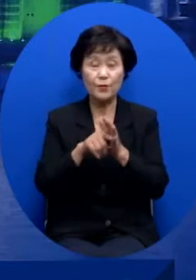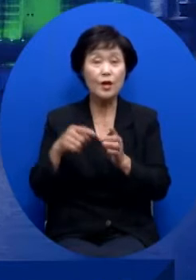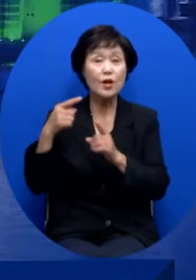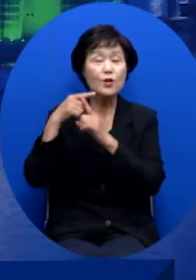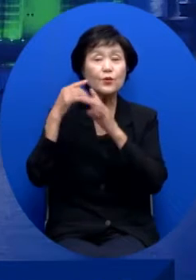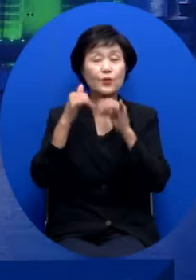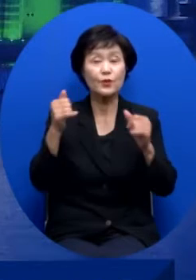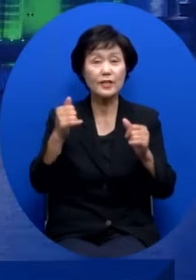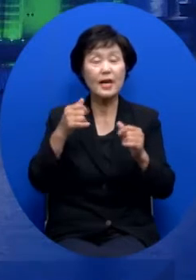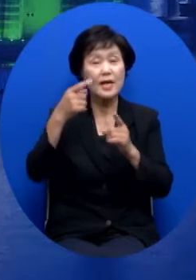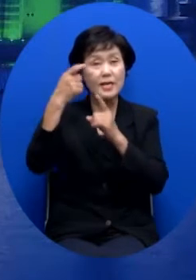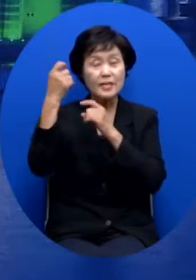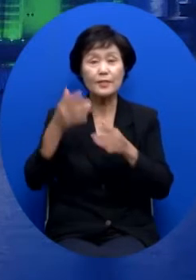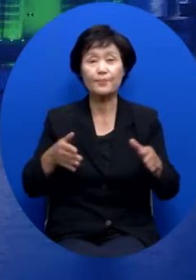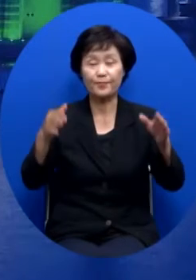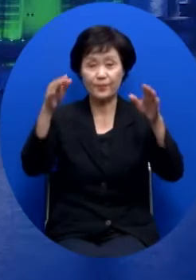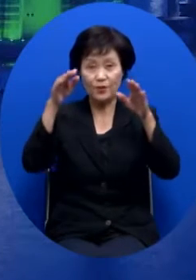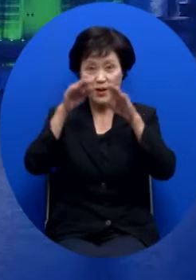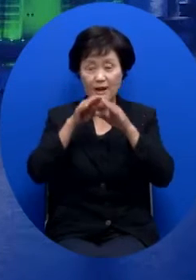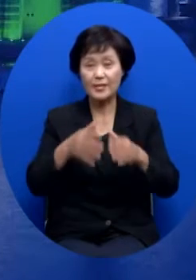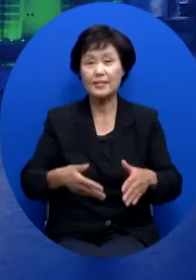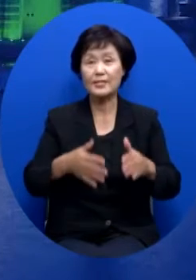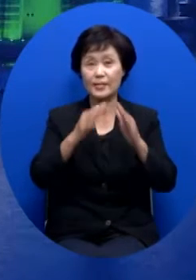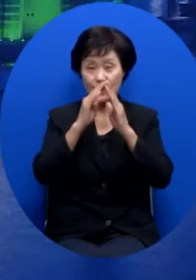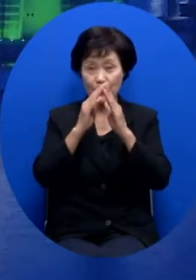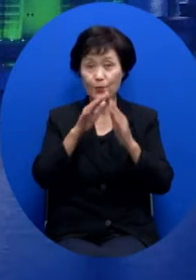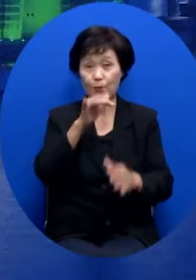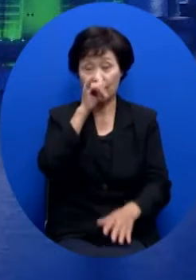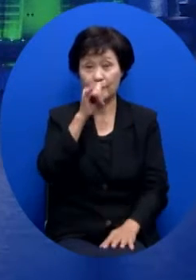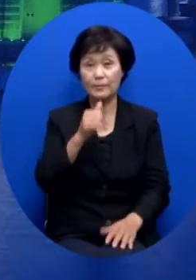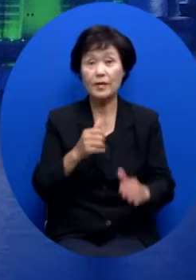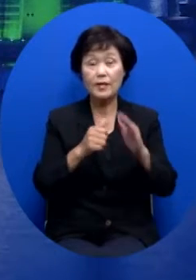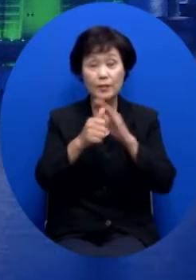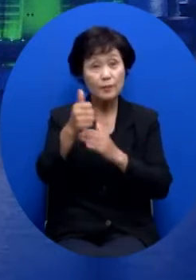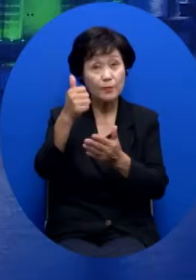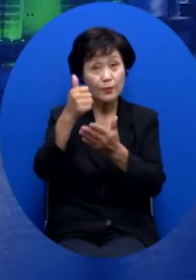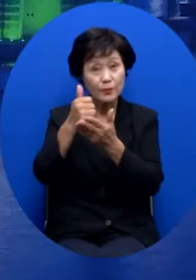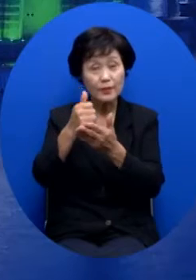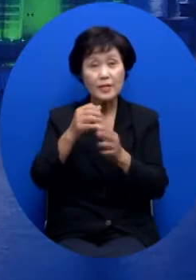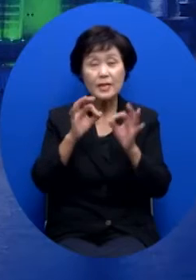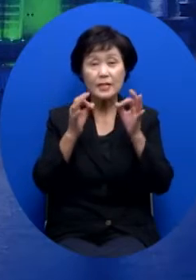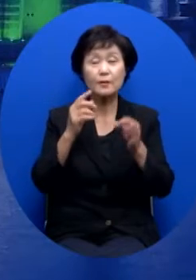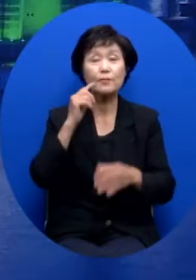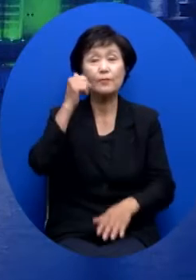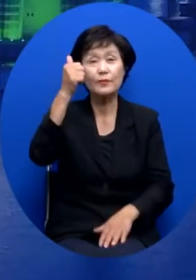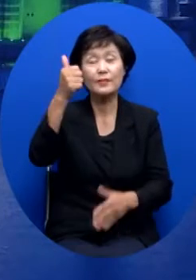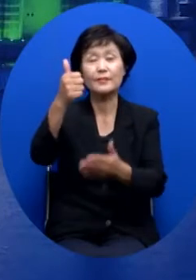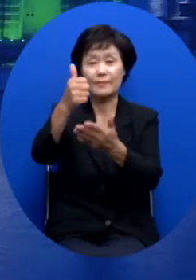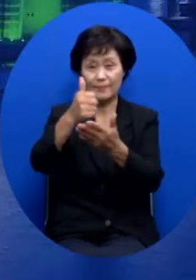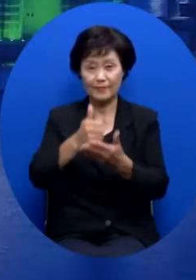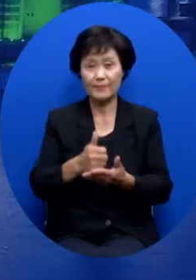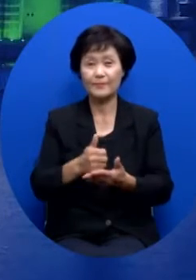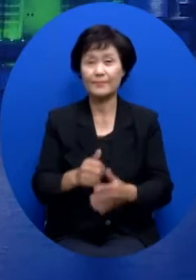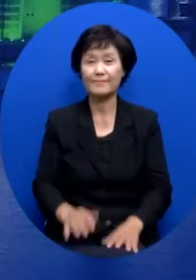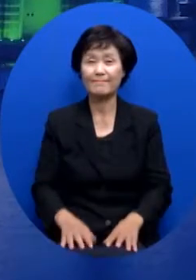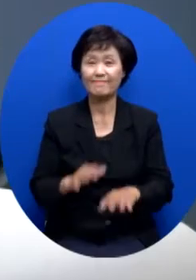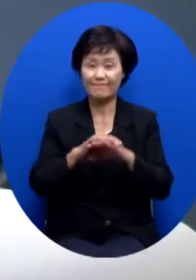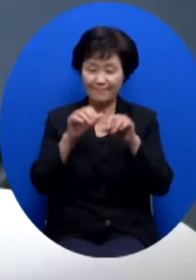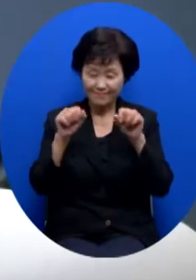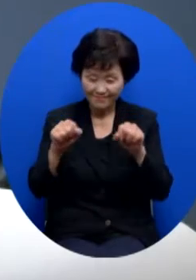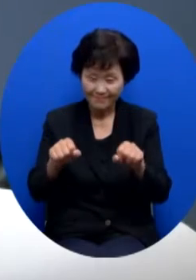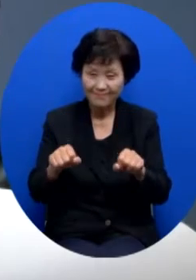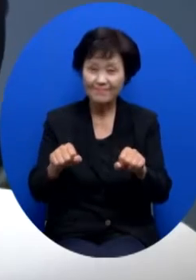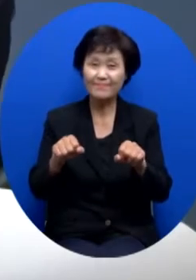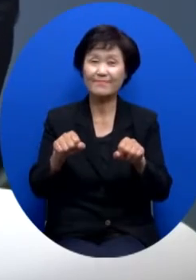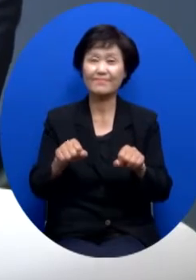준비 중이네요 오늘은 울산 순교자 기념 사업회 대표회장 신 김영태 목사님 모시고 이야기 나눠보겠습니다 조사님 안녕하세요